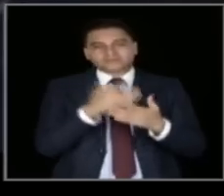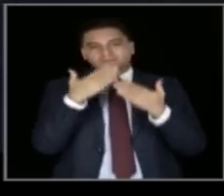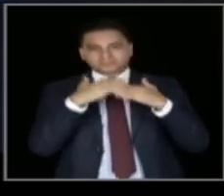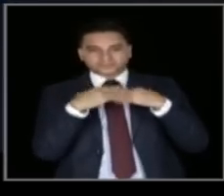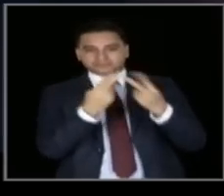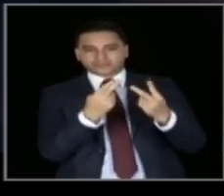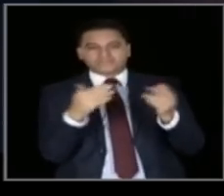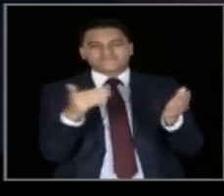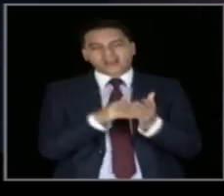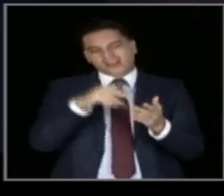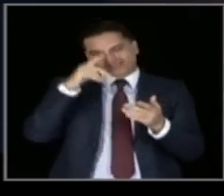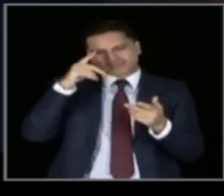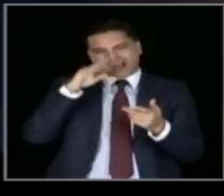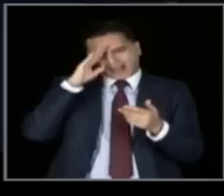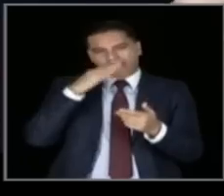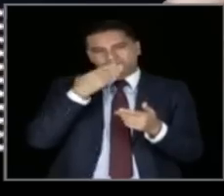الحمد لله على كل حال.